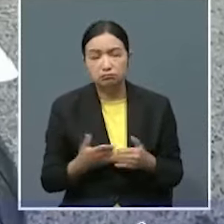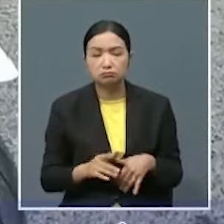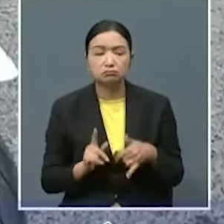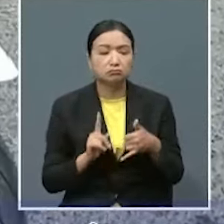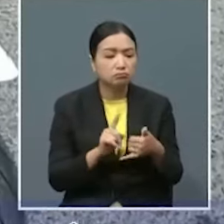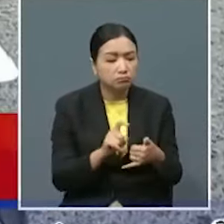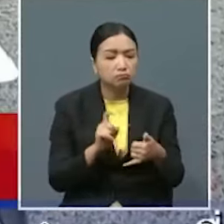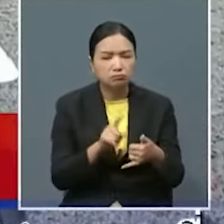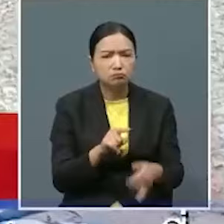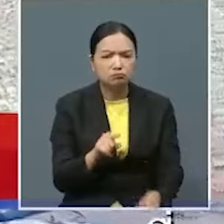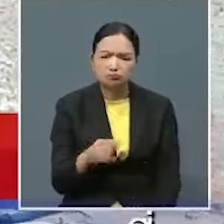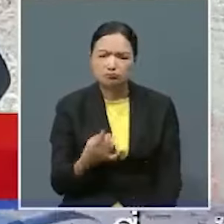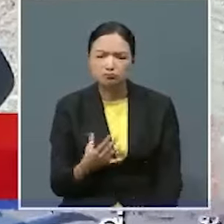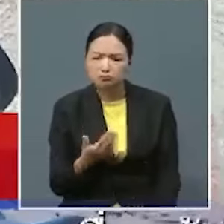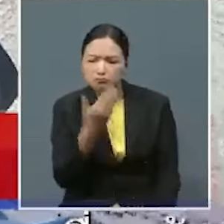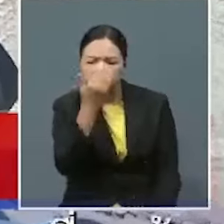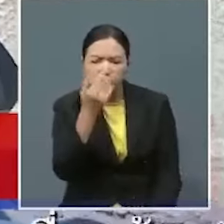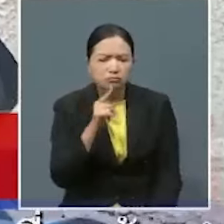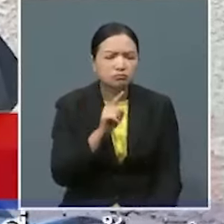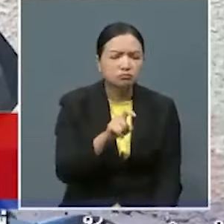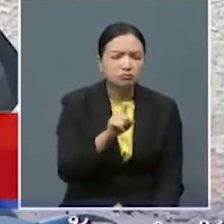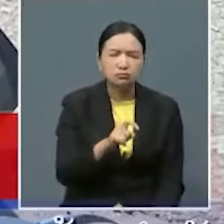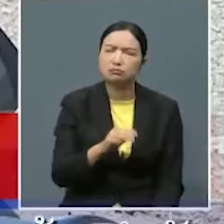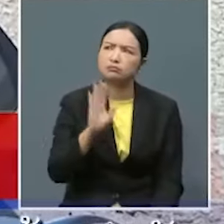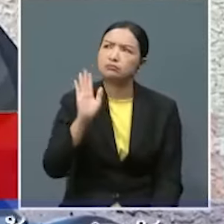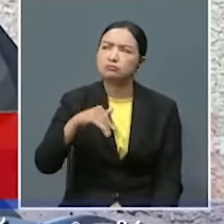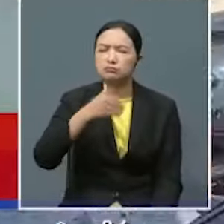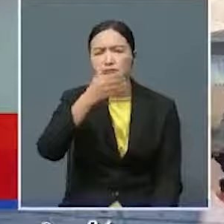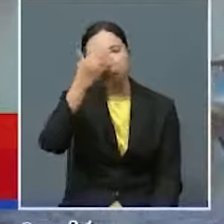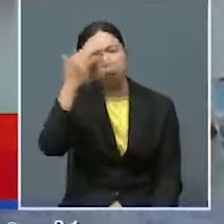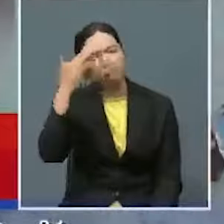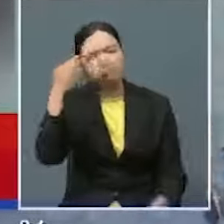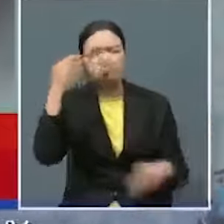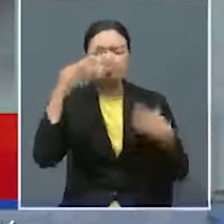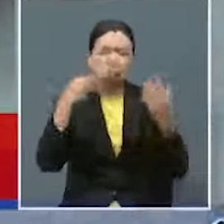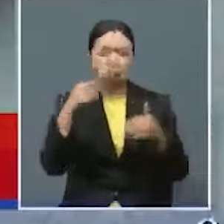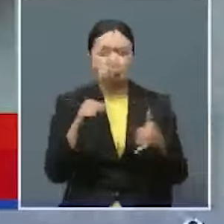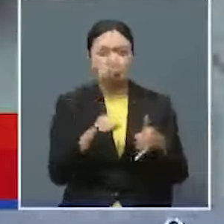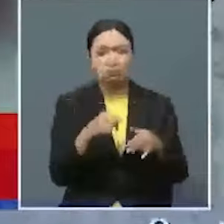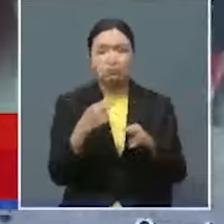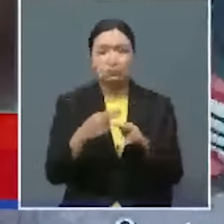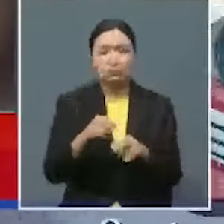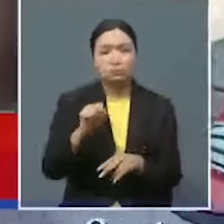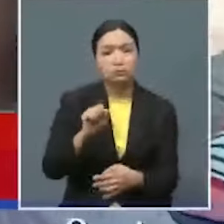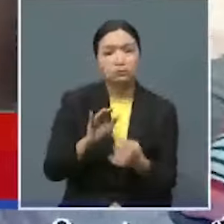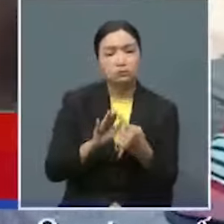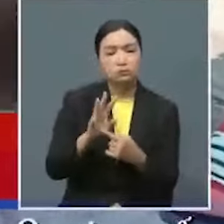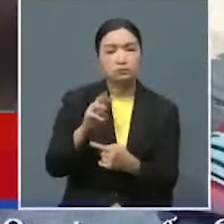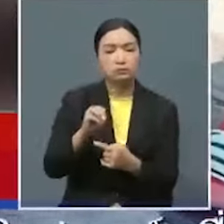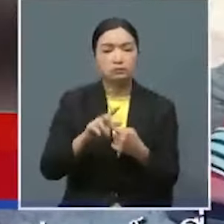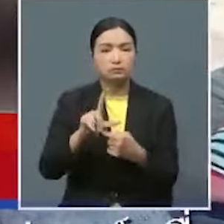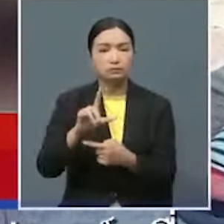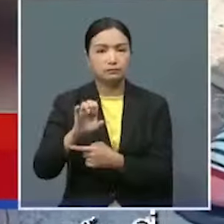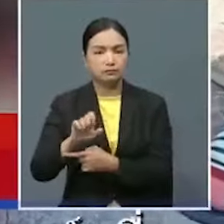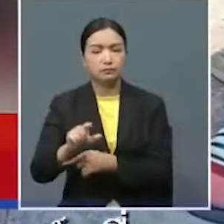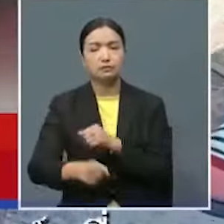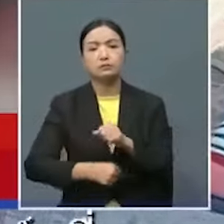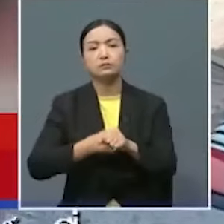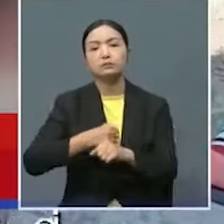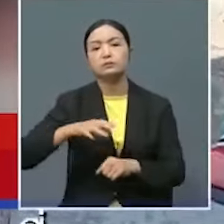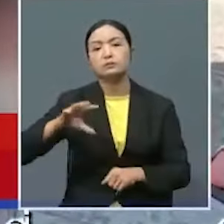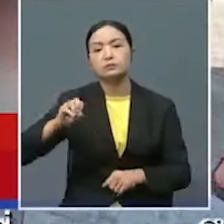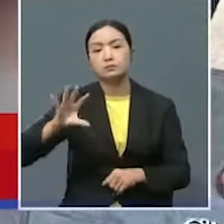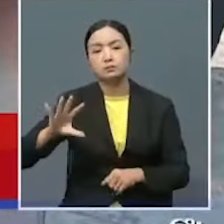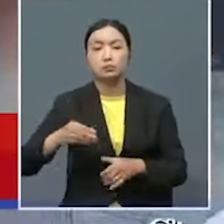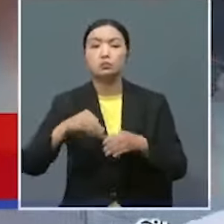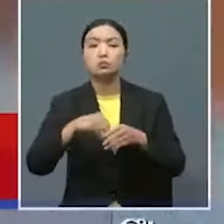ถามอะค่ะว่าเหตุการณ์มันเกิดขึ้นได้อย่างไรคุณพี่ท่านนี้เขาชื่อคุณสุมาลีพลห้วงอายุ55ปีนะคะพัก